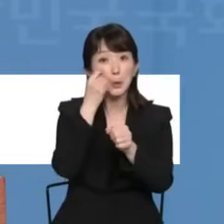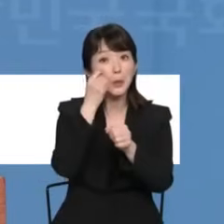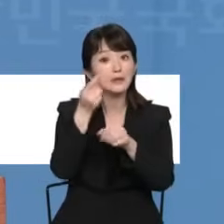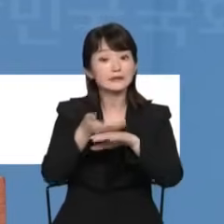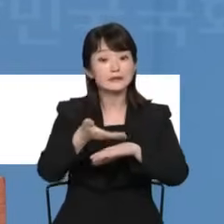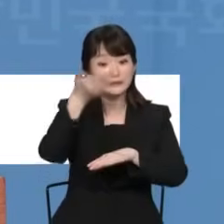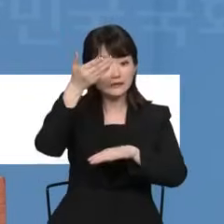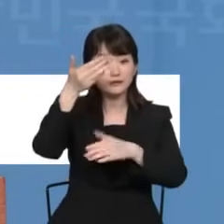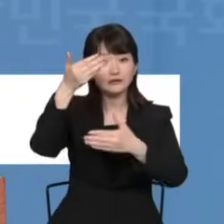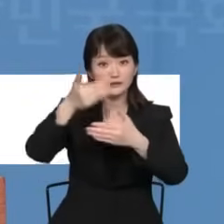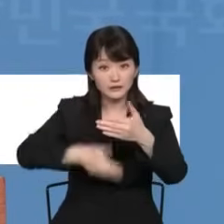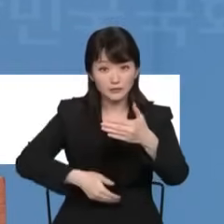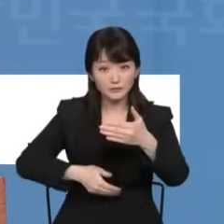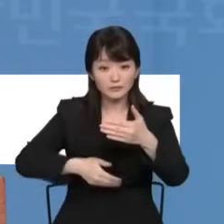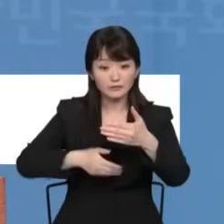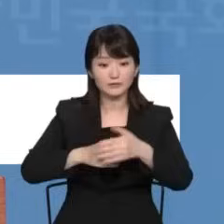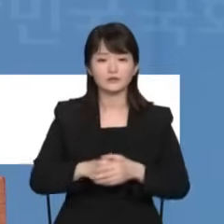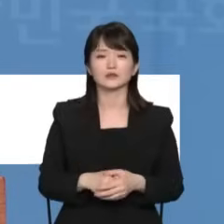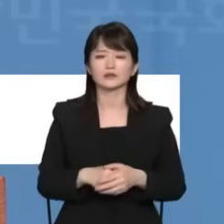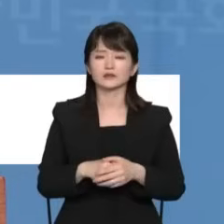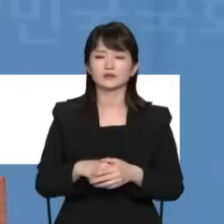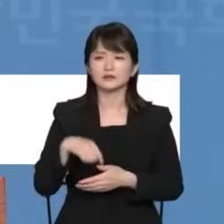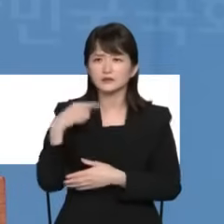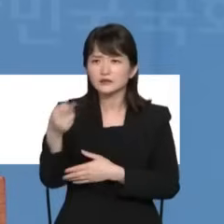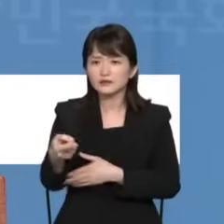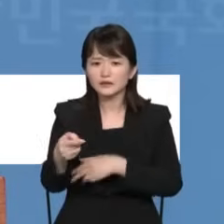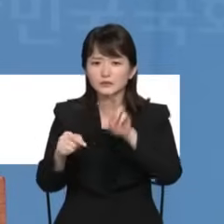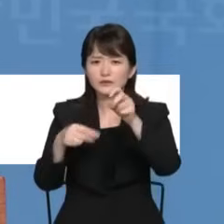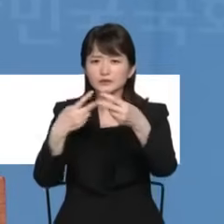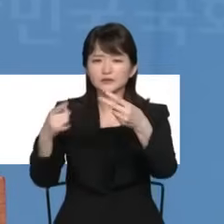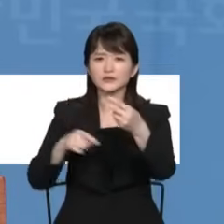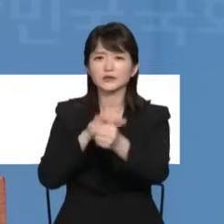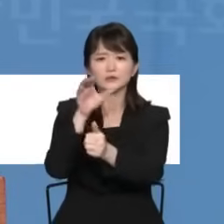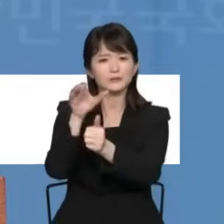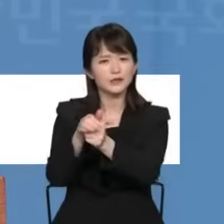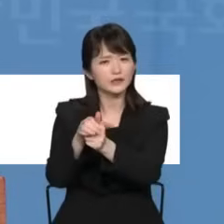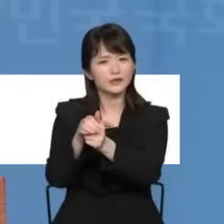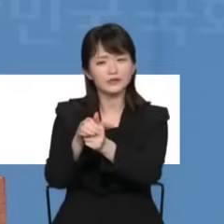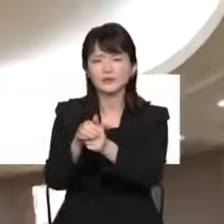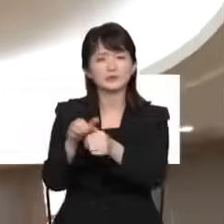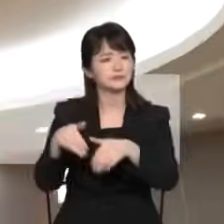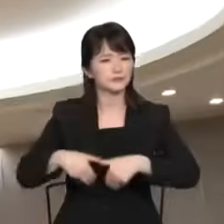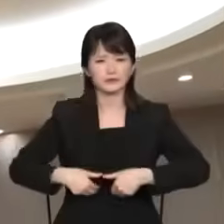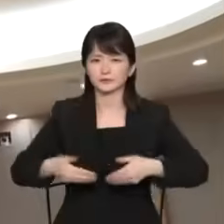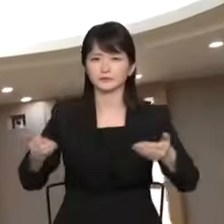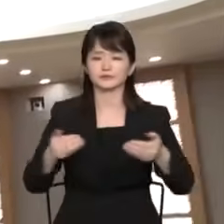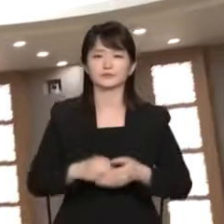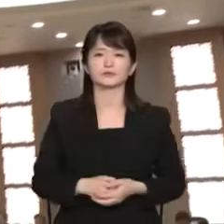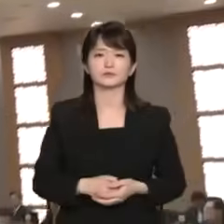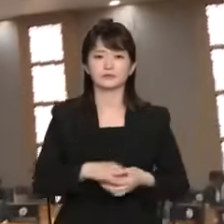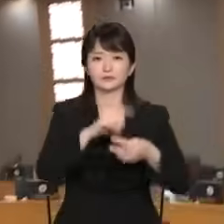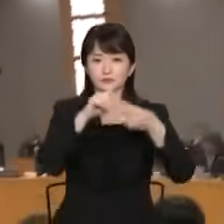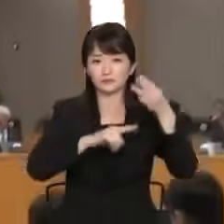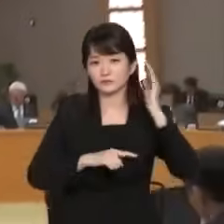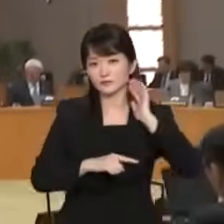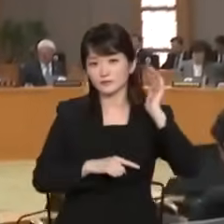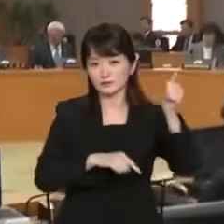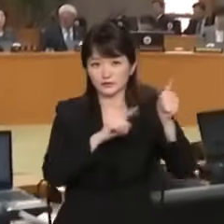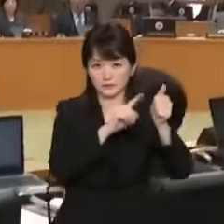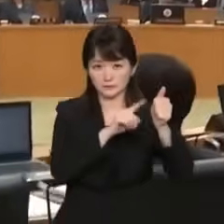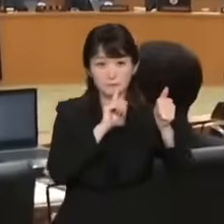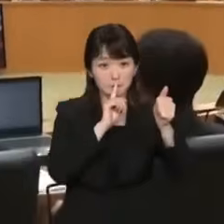이상 남은 상황에서 굳이 다음 국회로 넘길 필요가 없습니다. 윤석열 대통령을